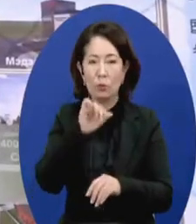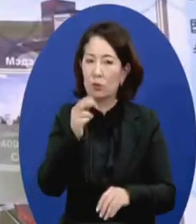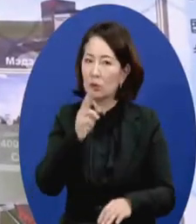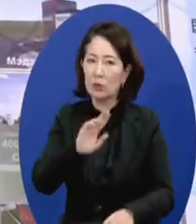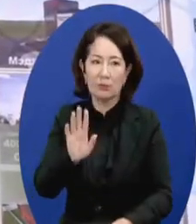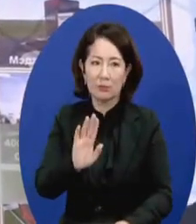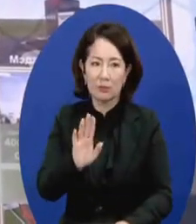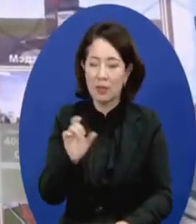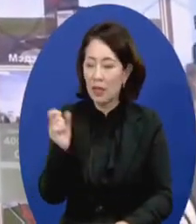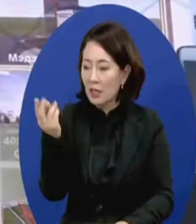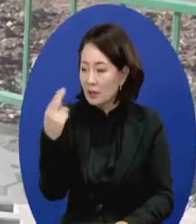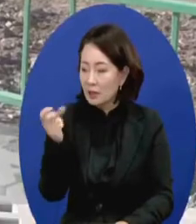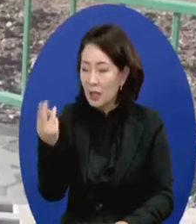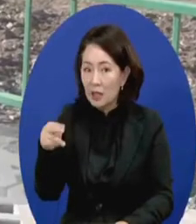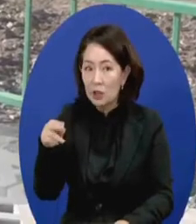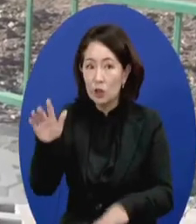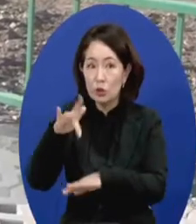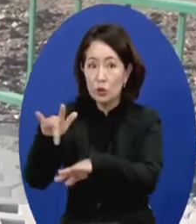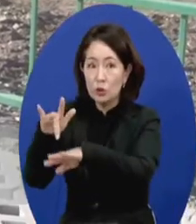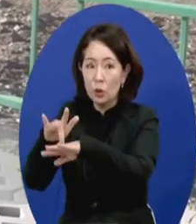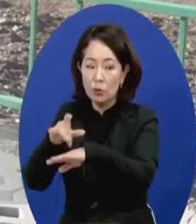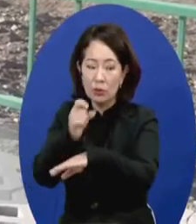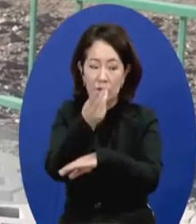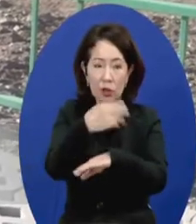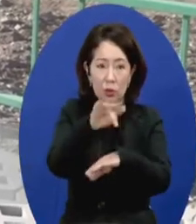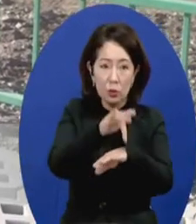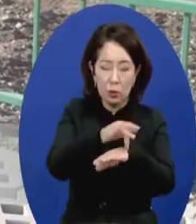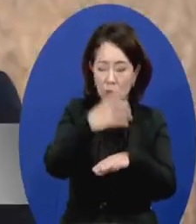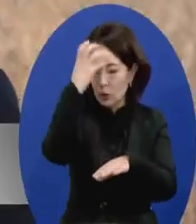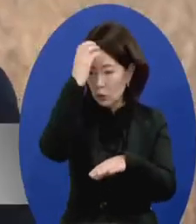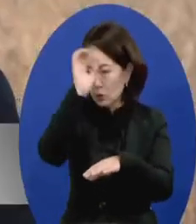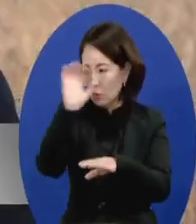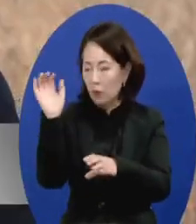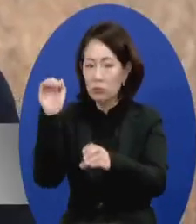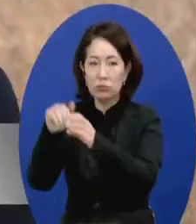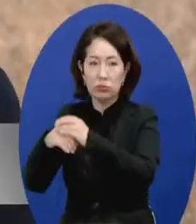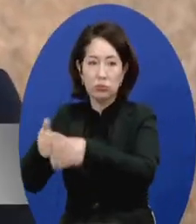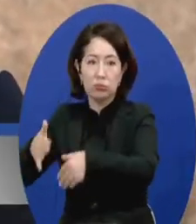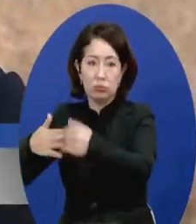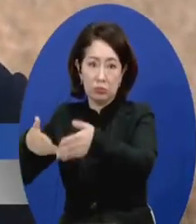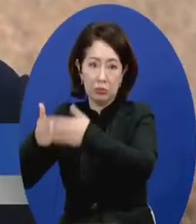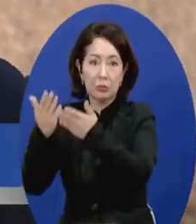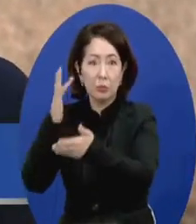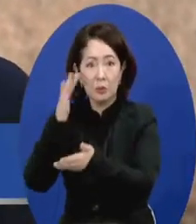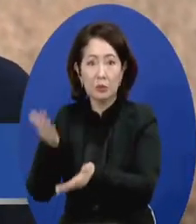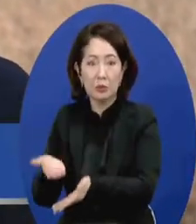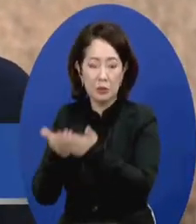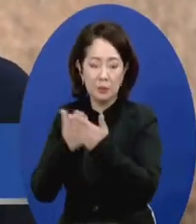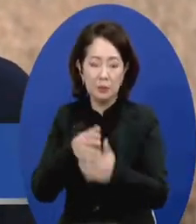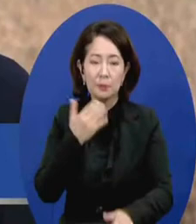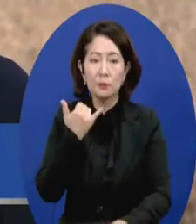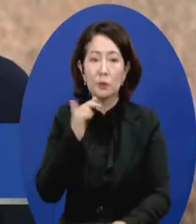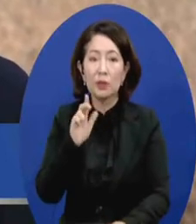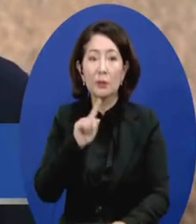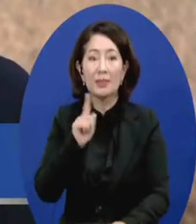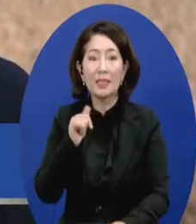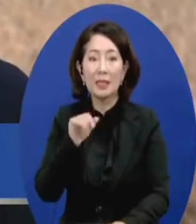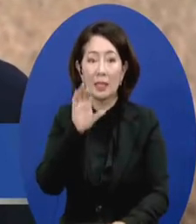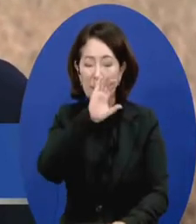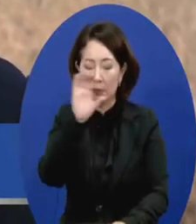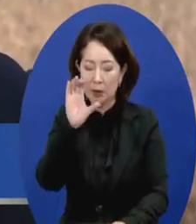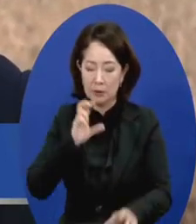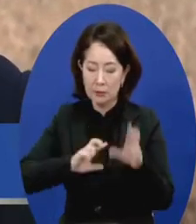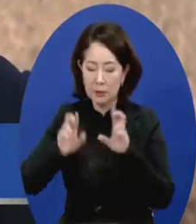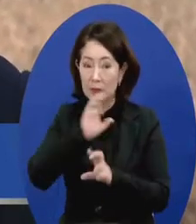одоо жишээлбэл дэд төвүүд дээр төрийн байгууллагууд гарахыг бол бодлогоор дэмжинэ. Нийс Улаанбаатар хотын одоо захиргааны байгууллага зам